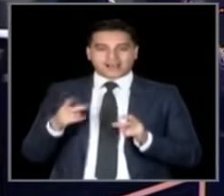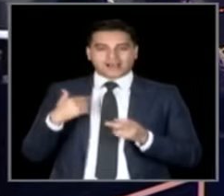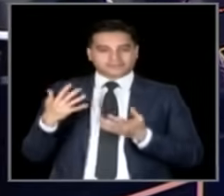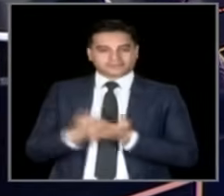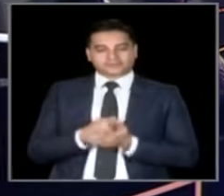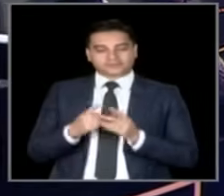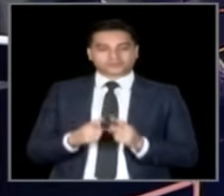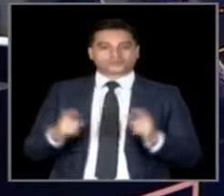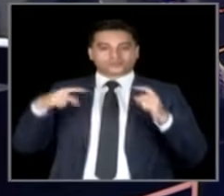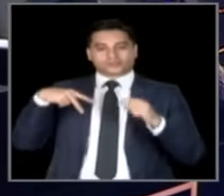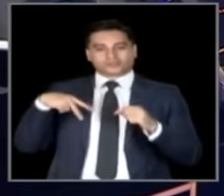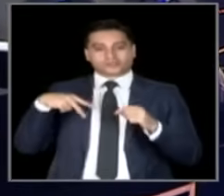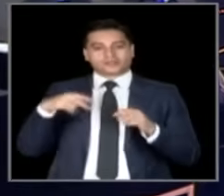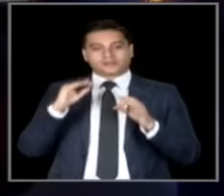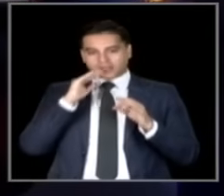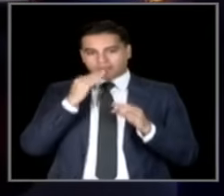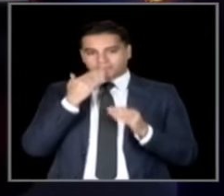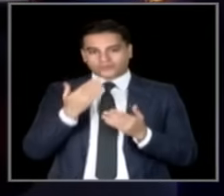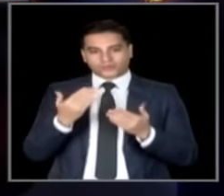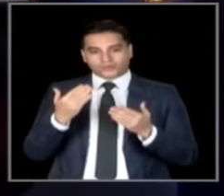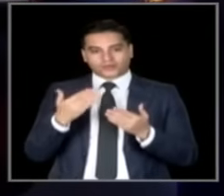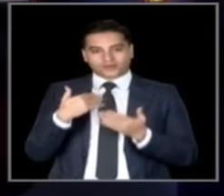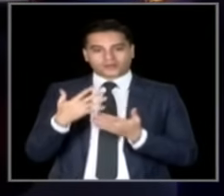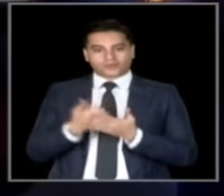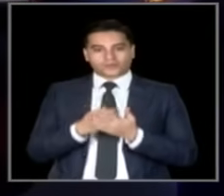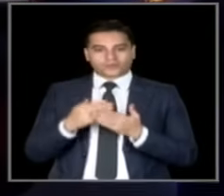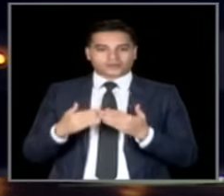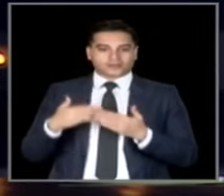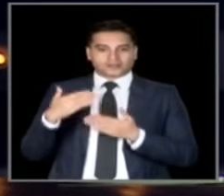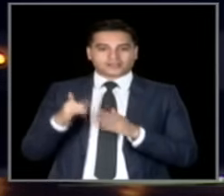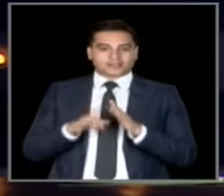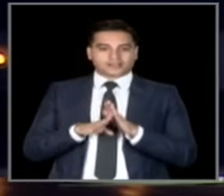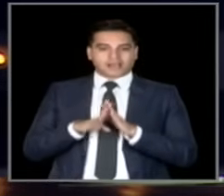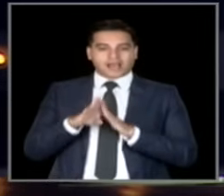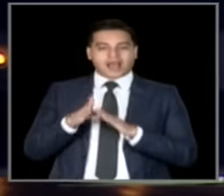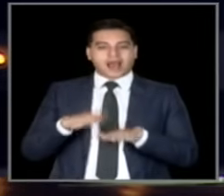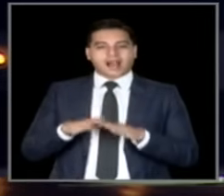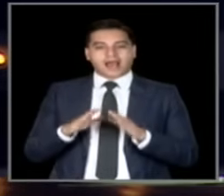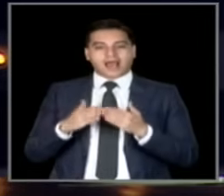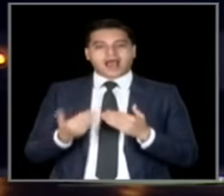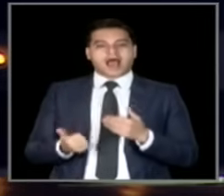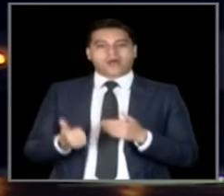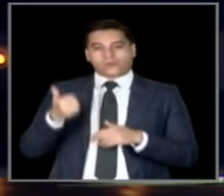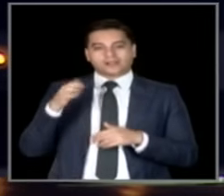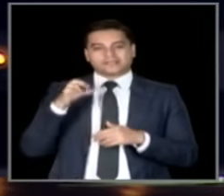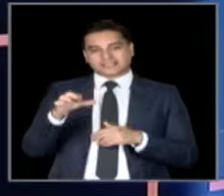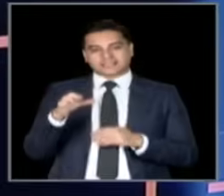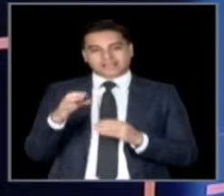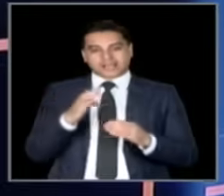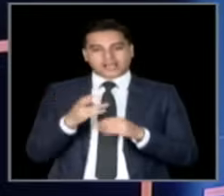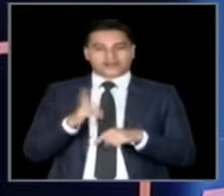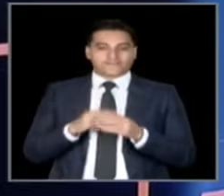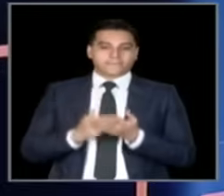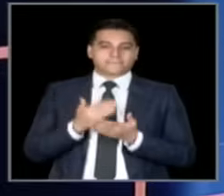ان احنا تأهلنا، والحمد لله يعني ان احنا وصلنا لهنا. انتوا بس تأهلتوا، انتوا اول المجموعة 9 نقاط طبعا، وبعد كمان